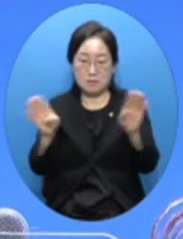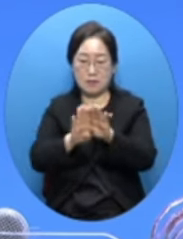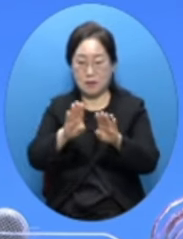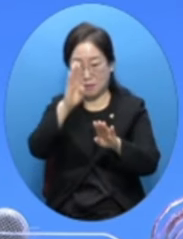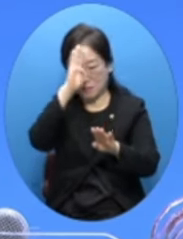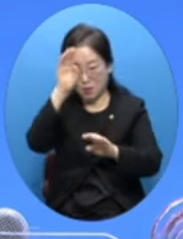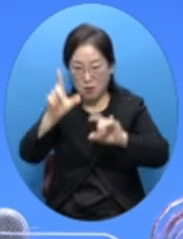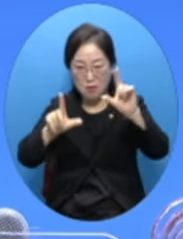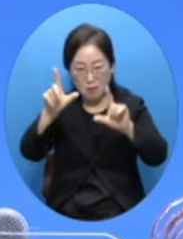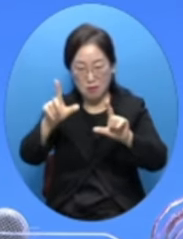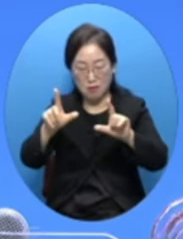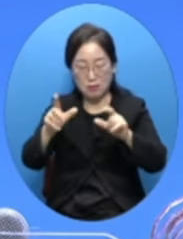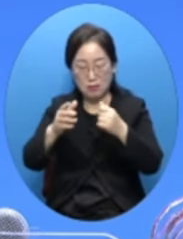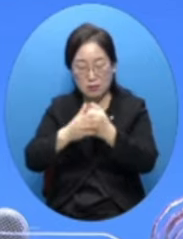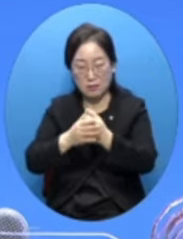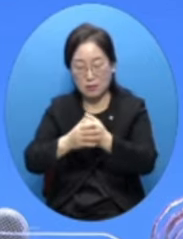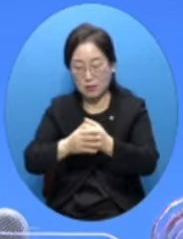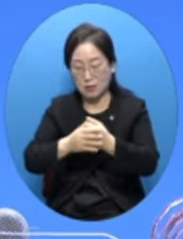모든 사람이 고개를 돌리고